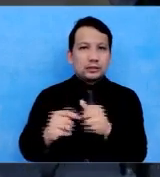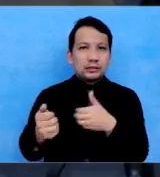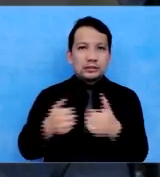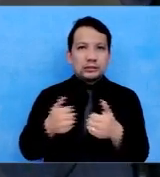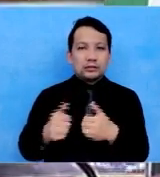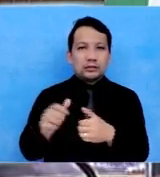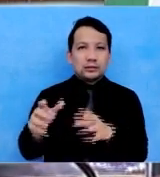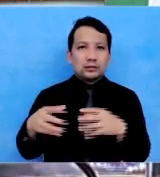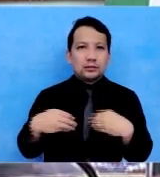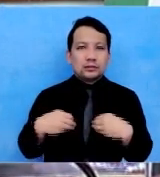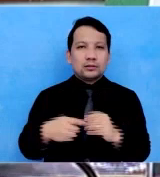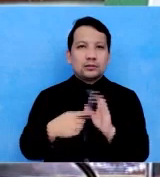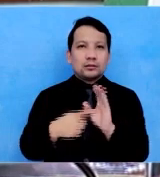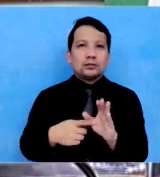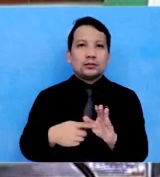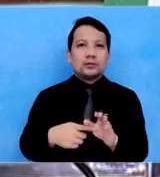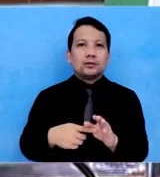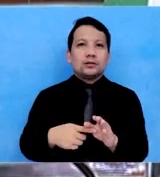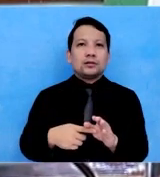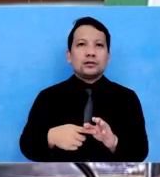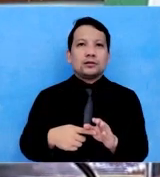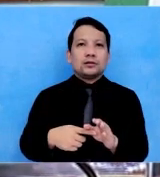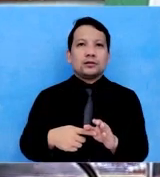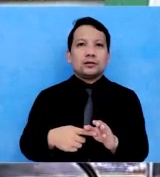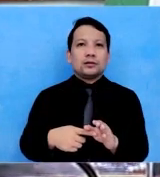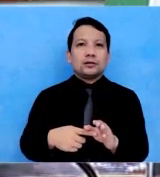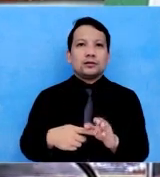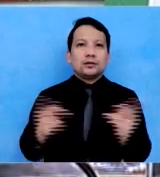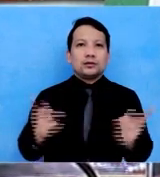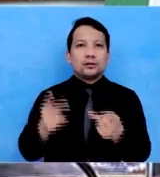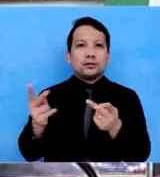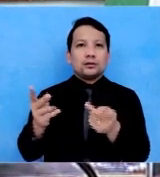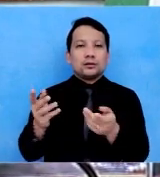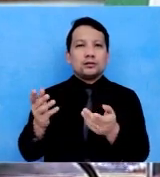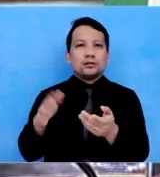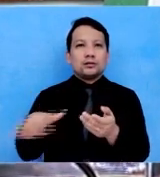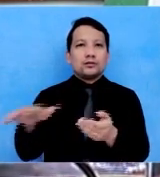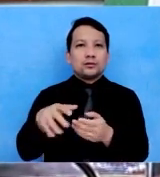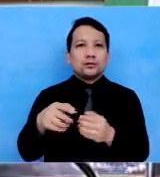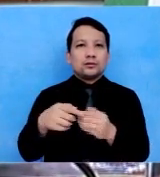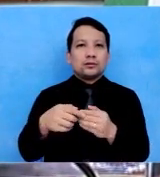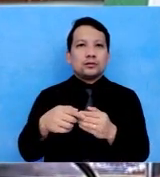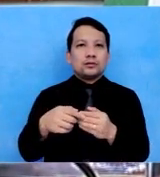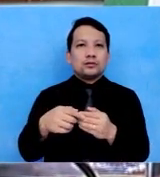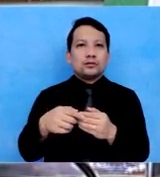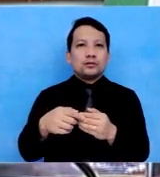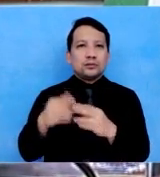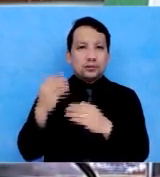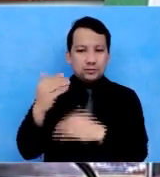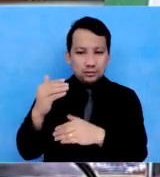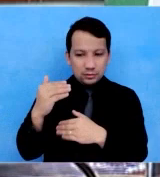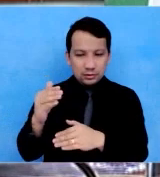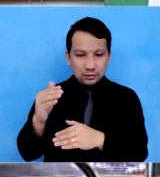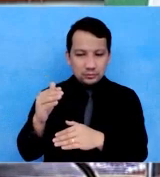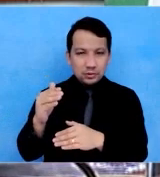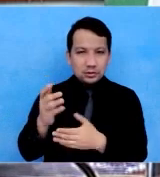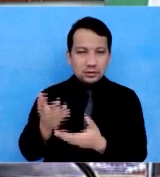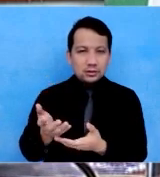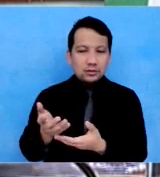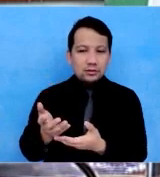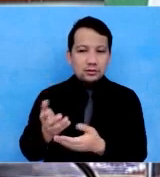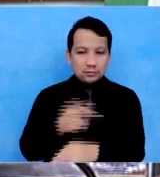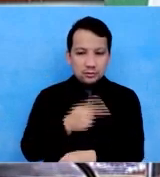accept that proposed amendment, which is limiting the power